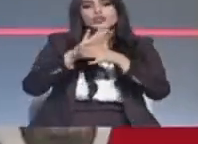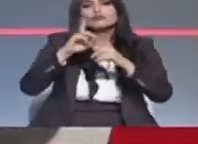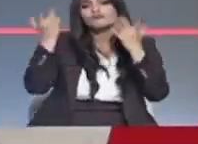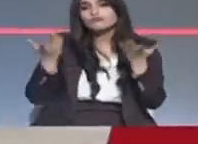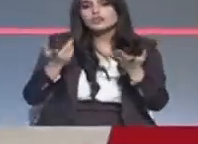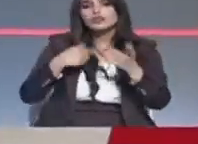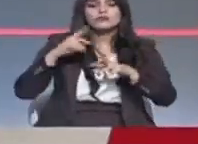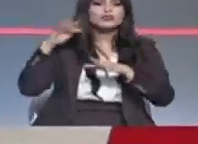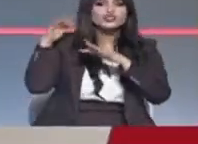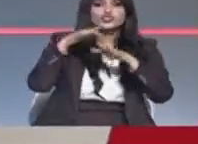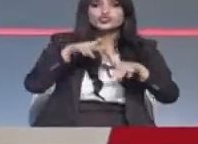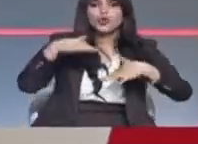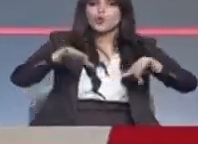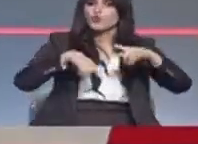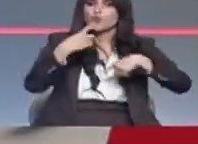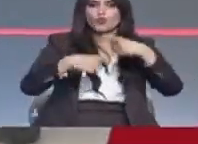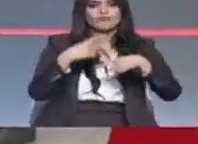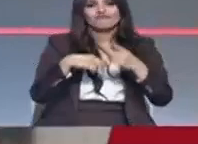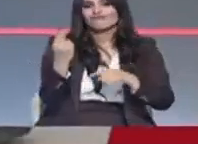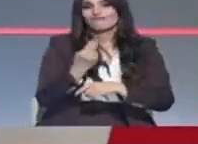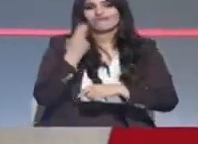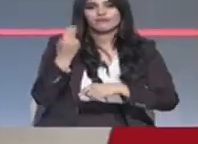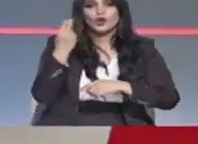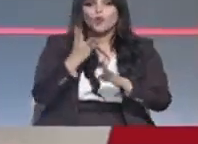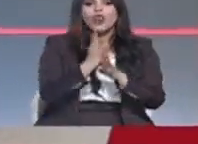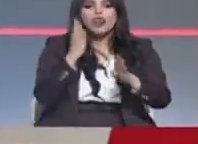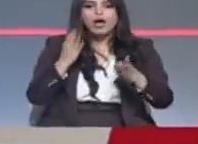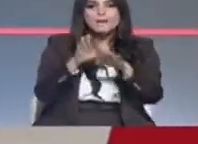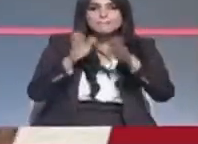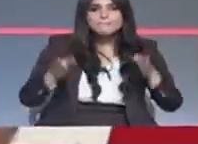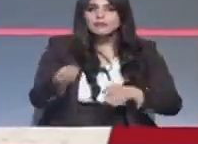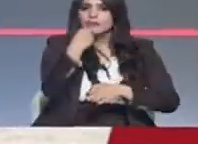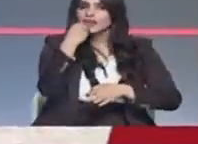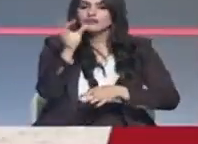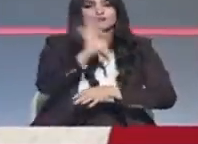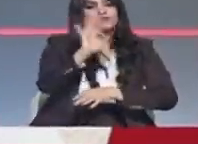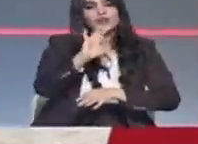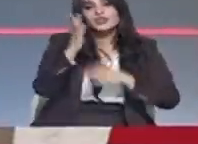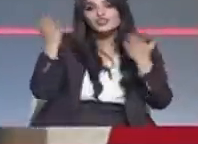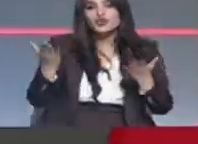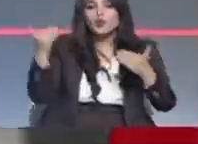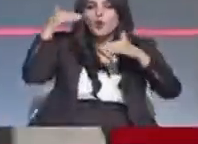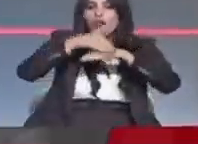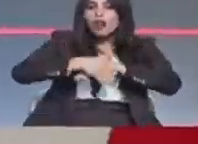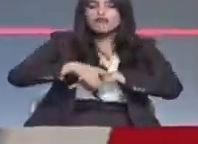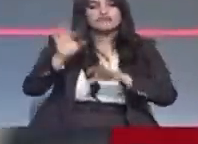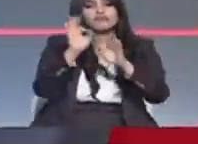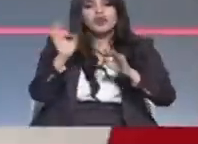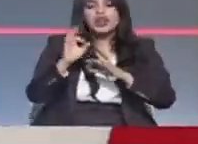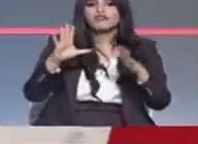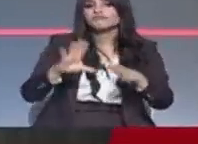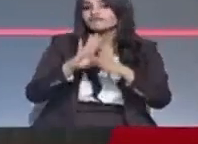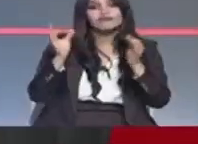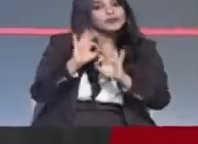إذن ارتياد الأسواق بشكل مستمر أو تنظيم موائد إفطار يلتفون حولها ويقضون السهرات حتى ساعات الفجر